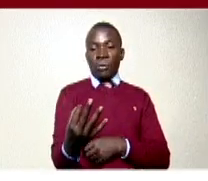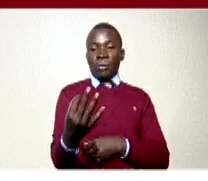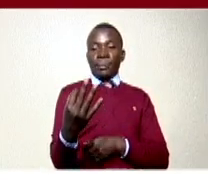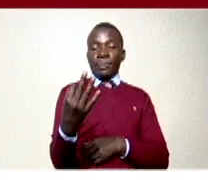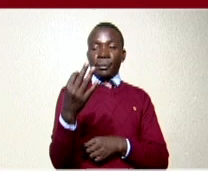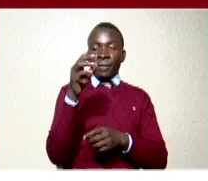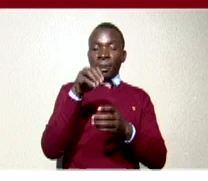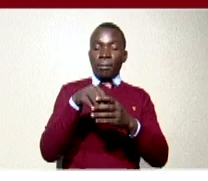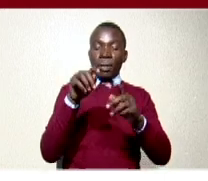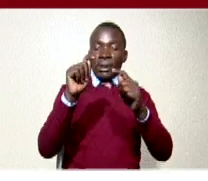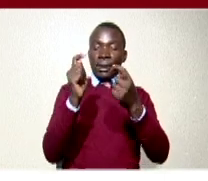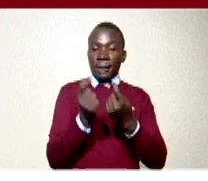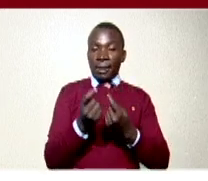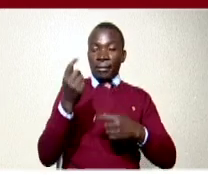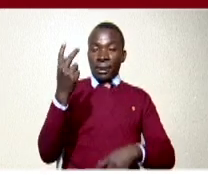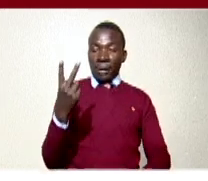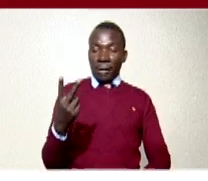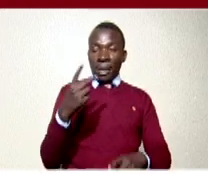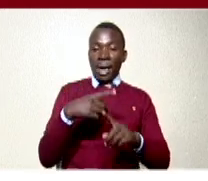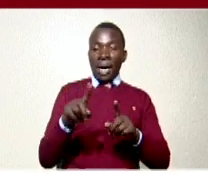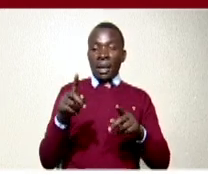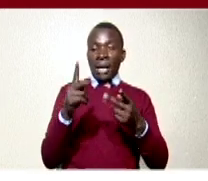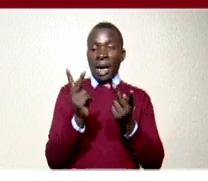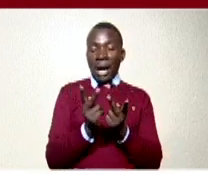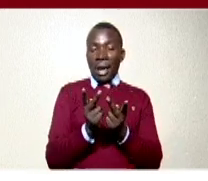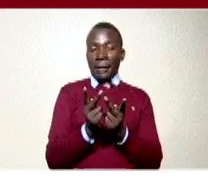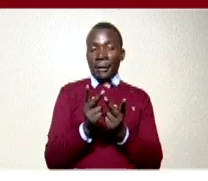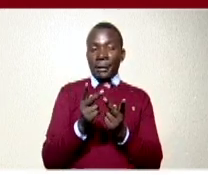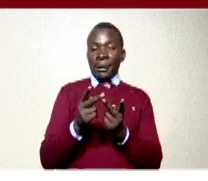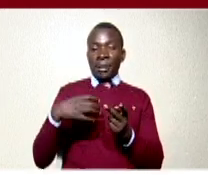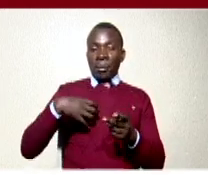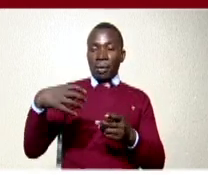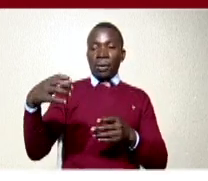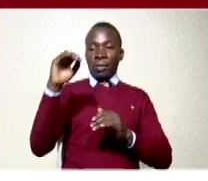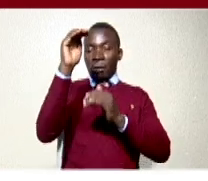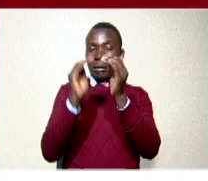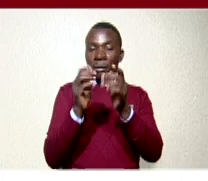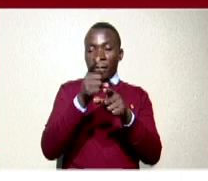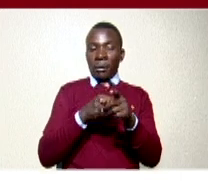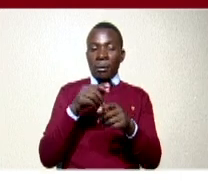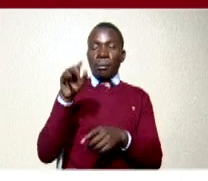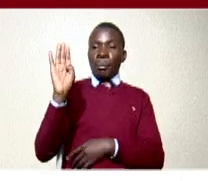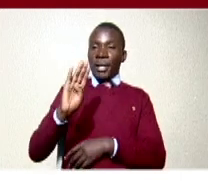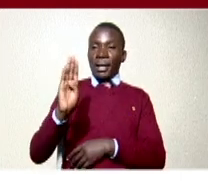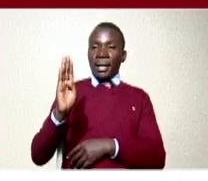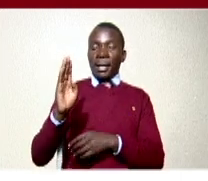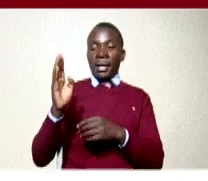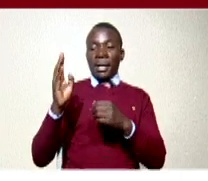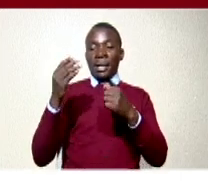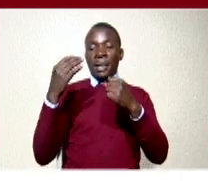2023 mu gihembwe cya kabiri, aho umutungo w'uru rwego wavuye kuri miliyari